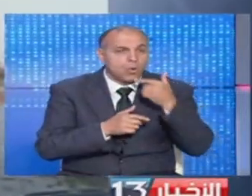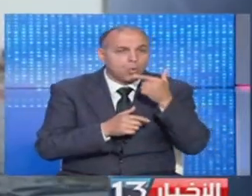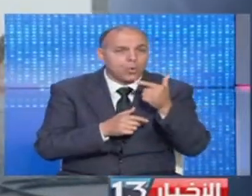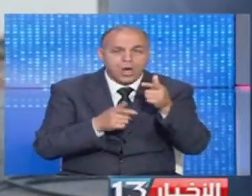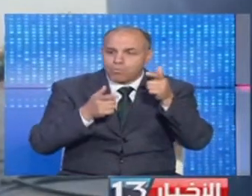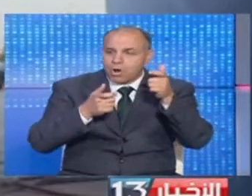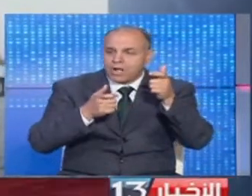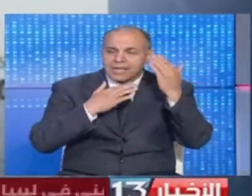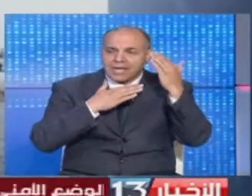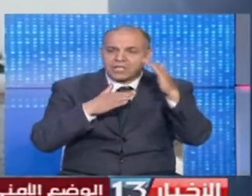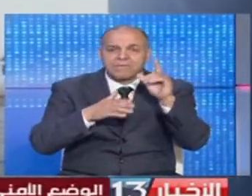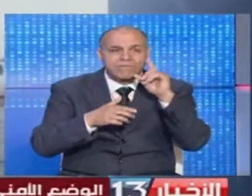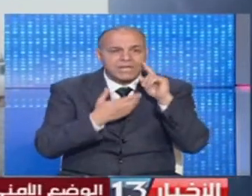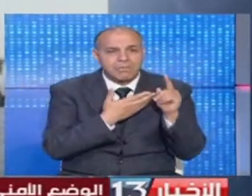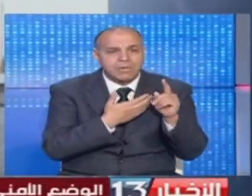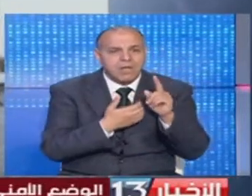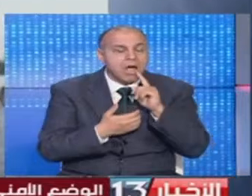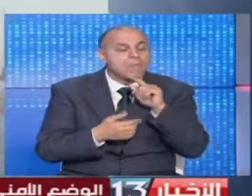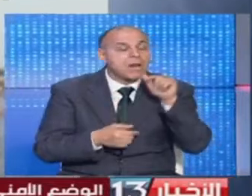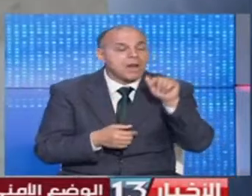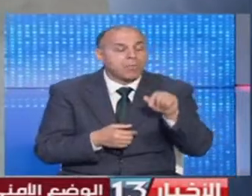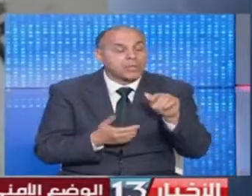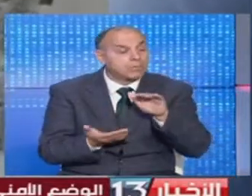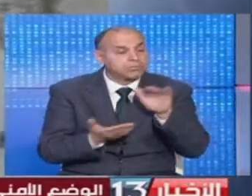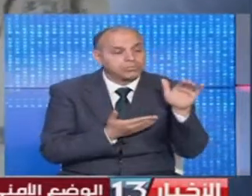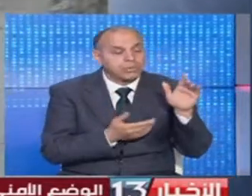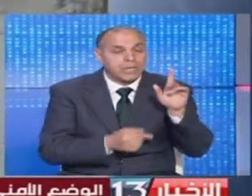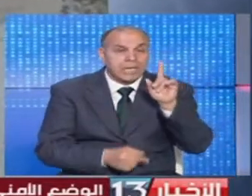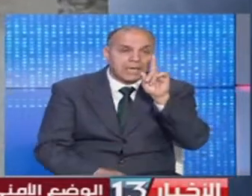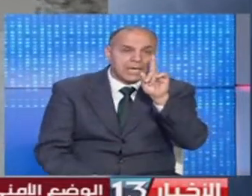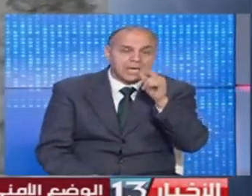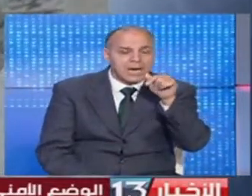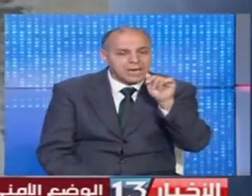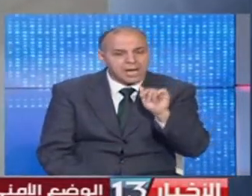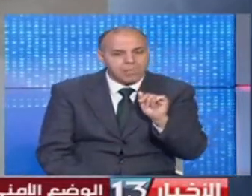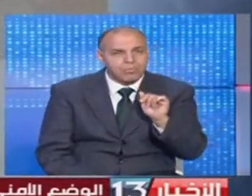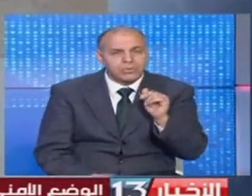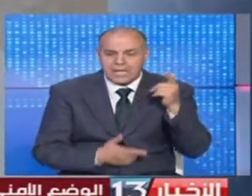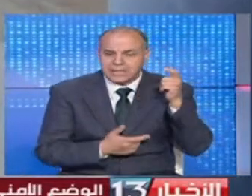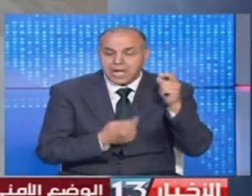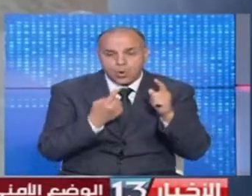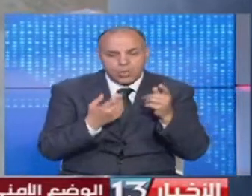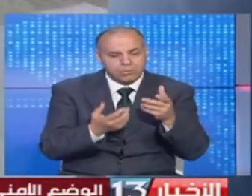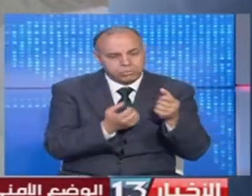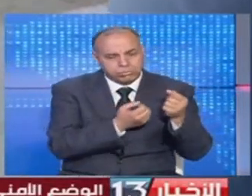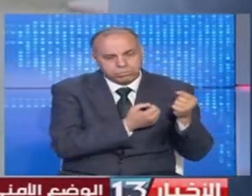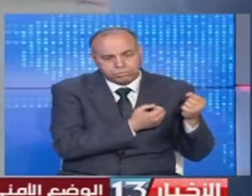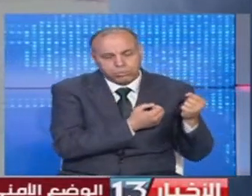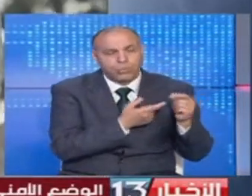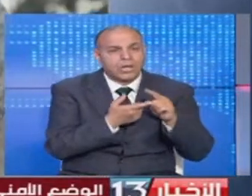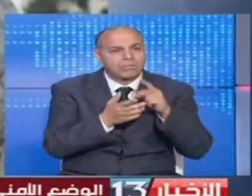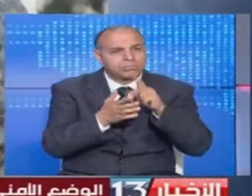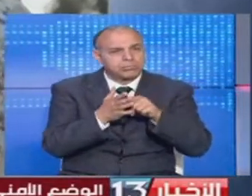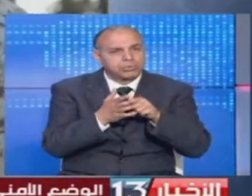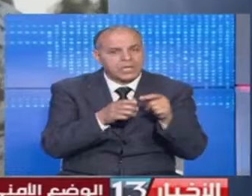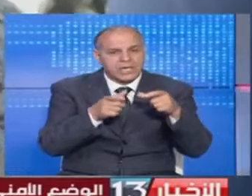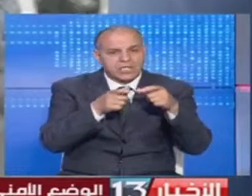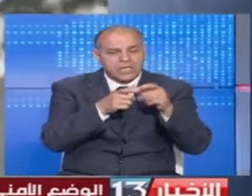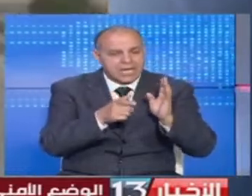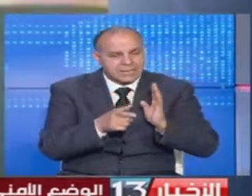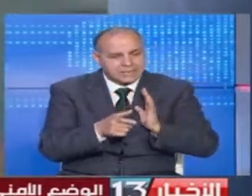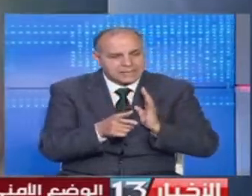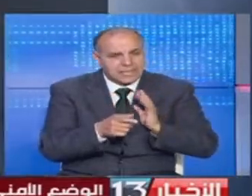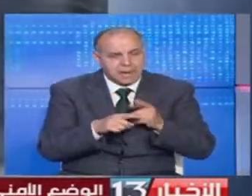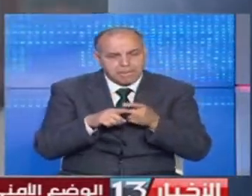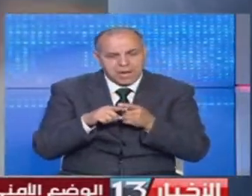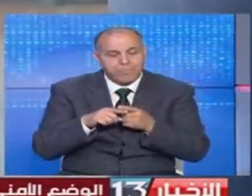والمقاتلين الاجانب بليبيا امر حتمي غير انه من الضروري نزع سلاحهم باليه تتفق عليها اللجنه العسكريه